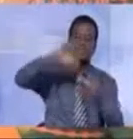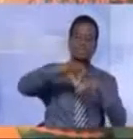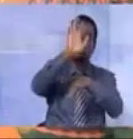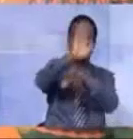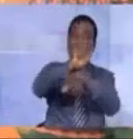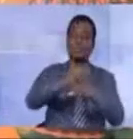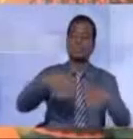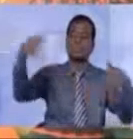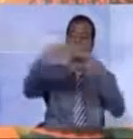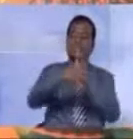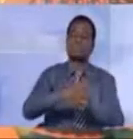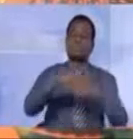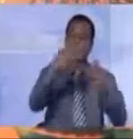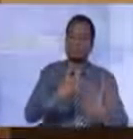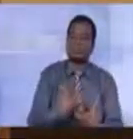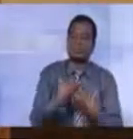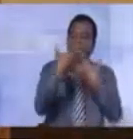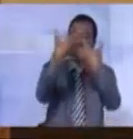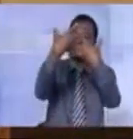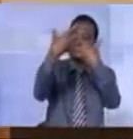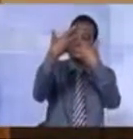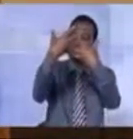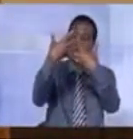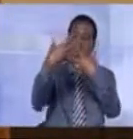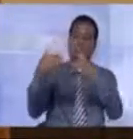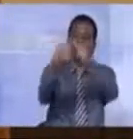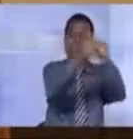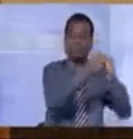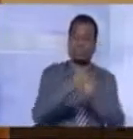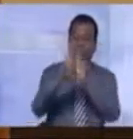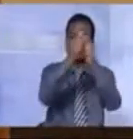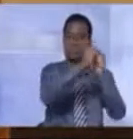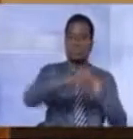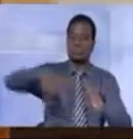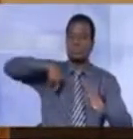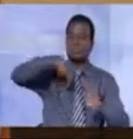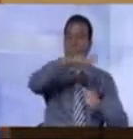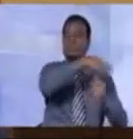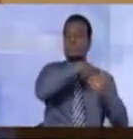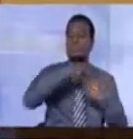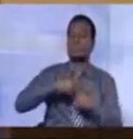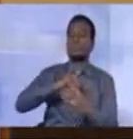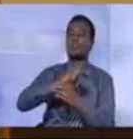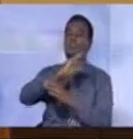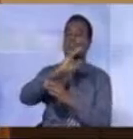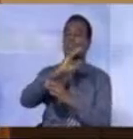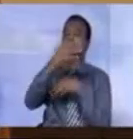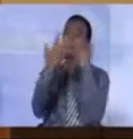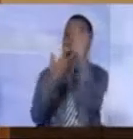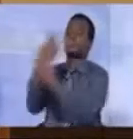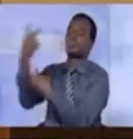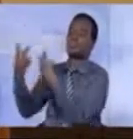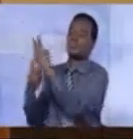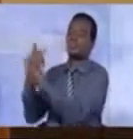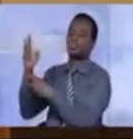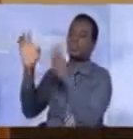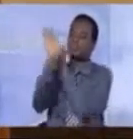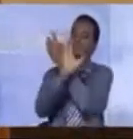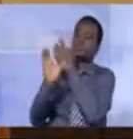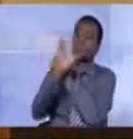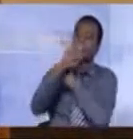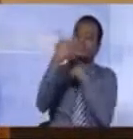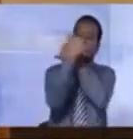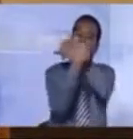d'Ivoire unie et prospère. Ensemble, nous avons sillonné continents et